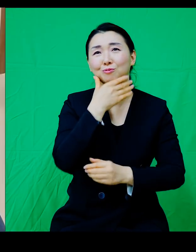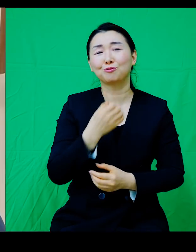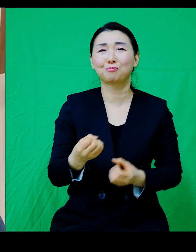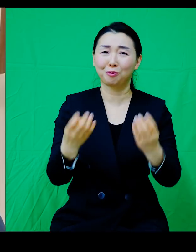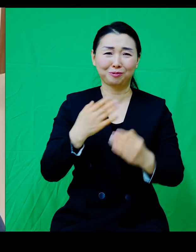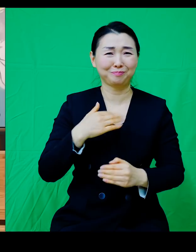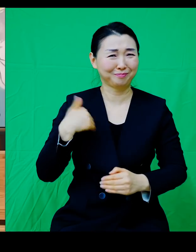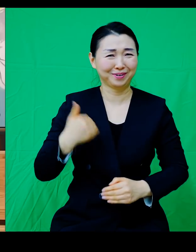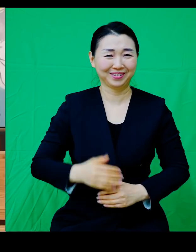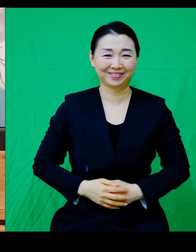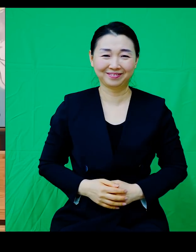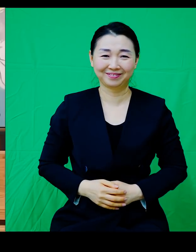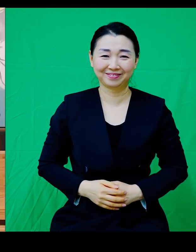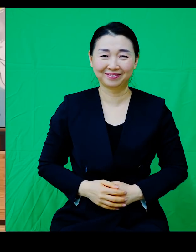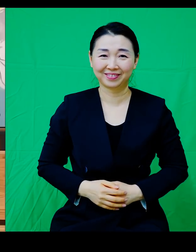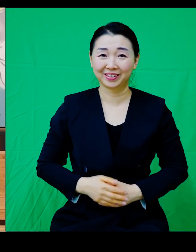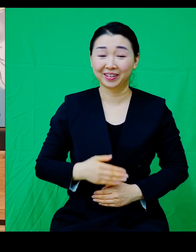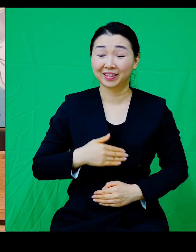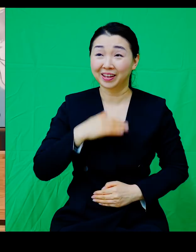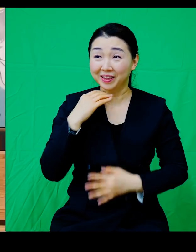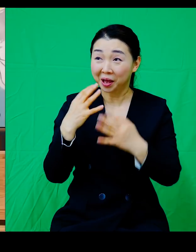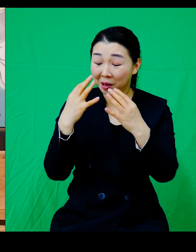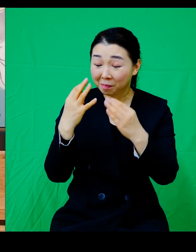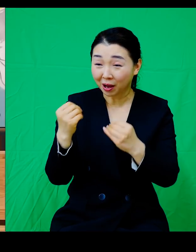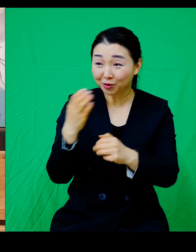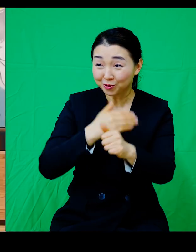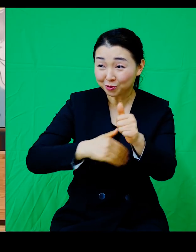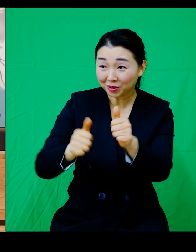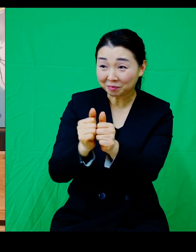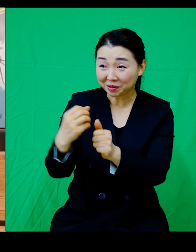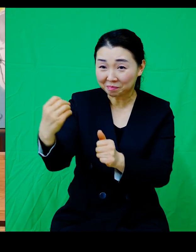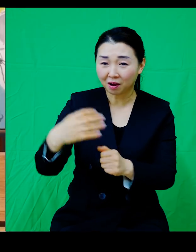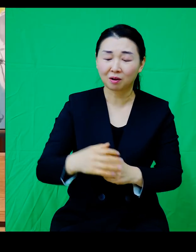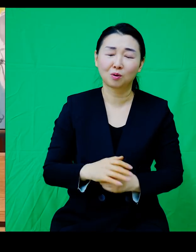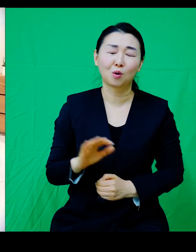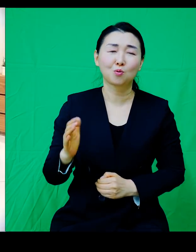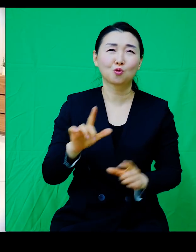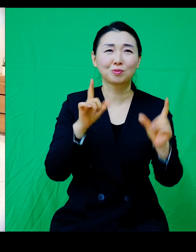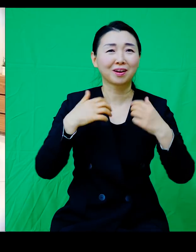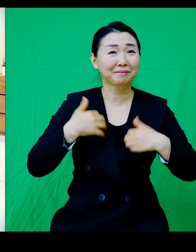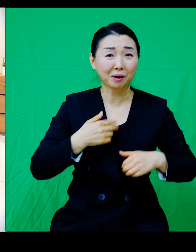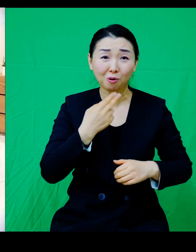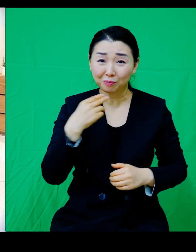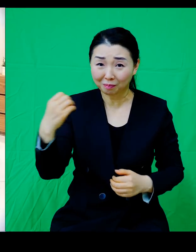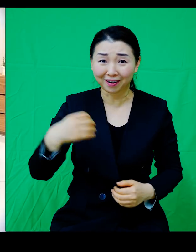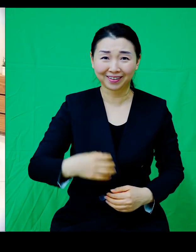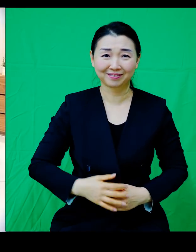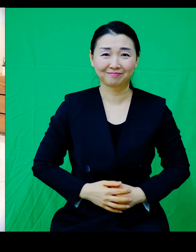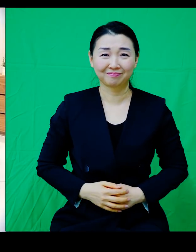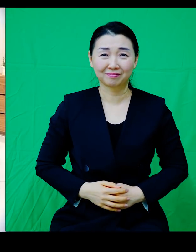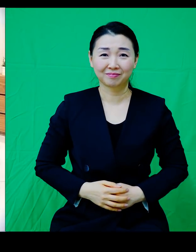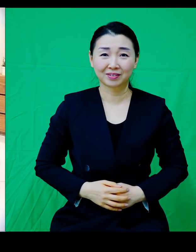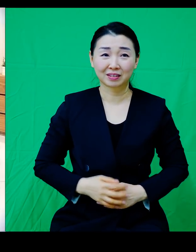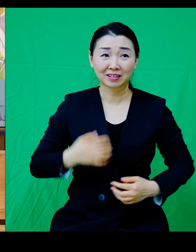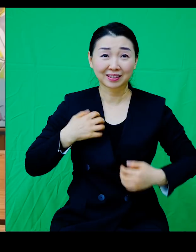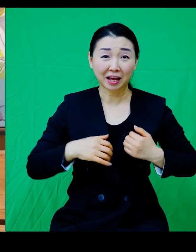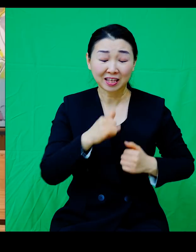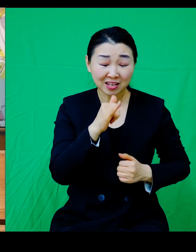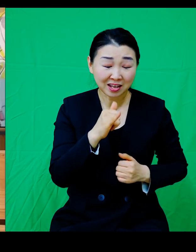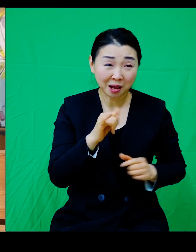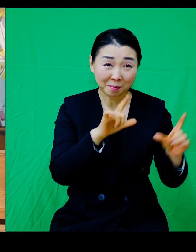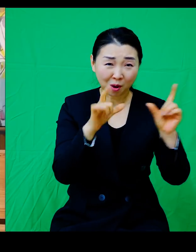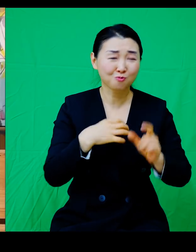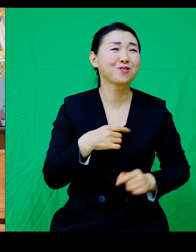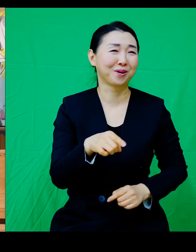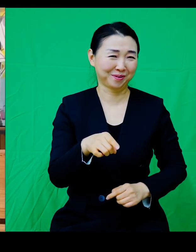몰랐던 것 같아요. 저는 나이 든 제 주변 사람들이 남자들이 요즘에 참 뭐 낙이 없어 뭐 이런 얘기를 많이 하거든요. 그 낙이